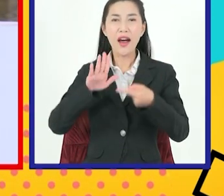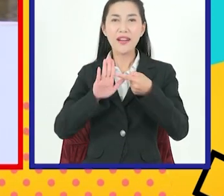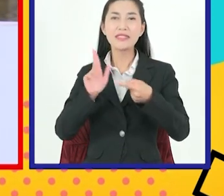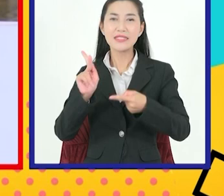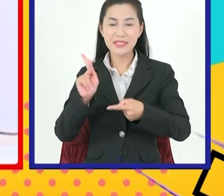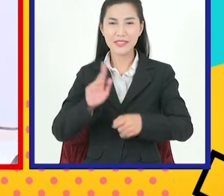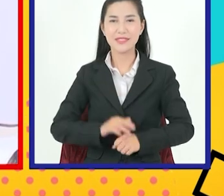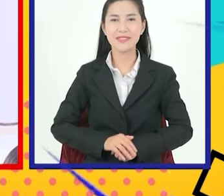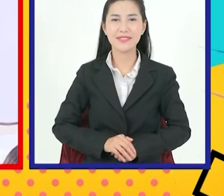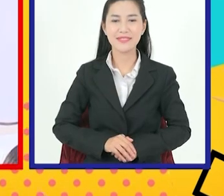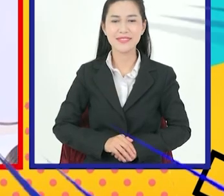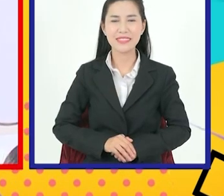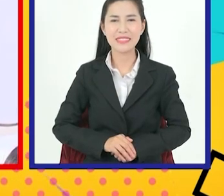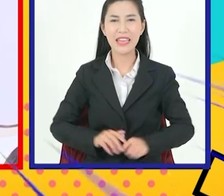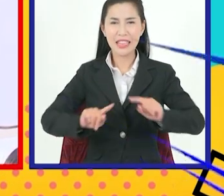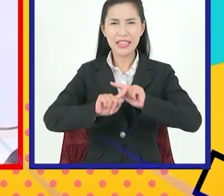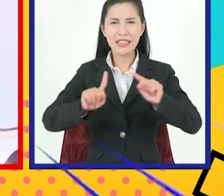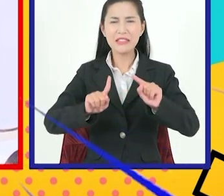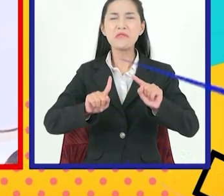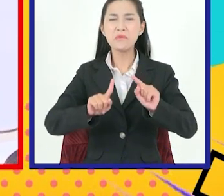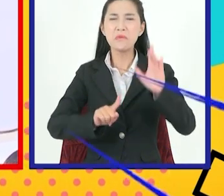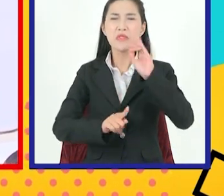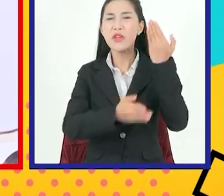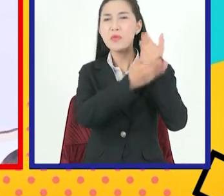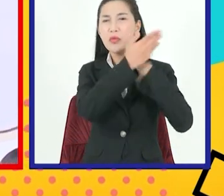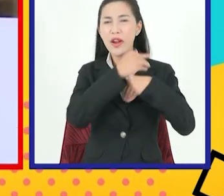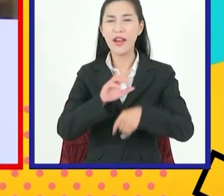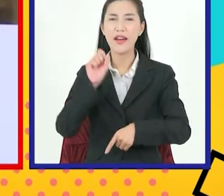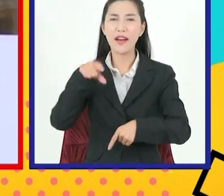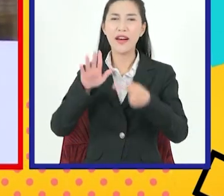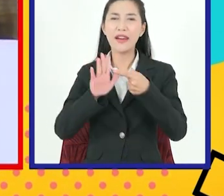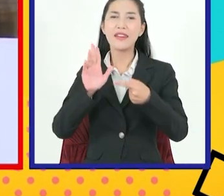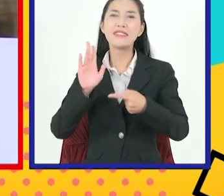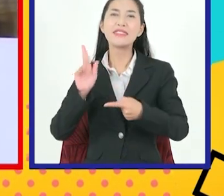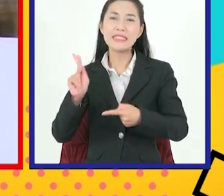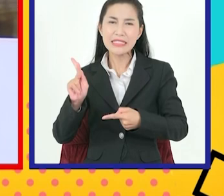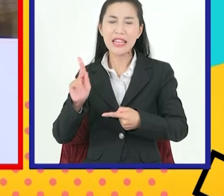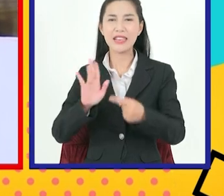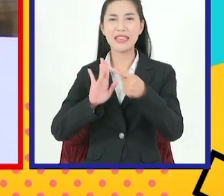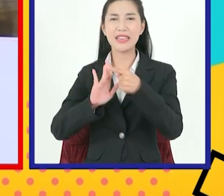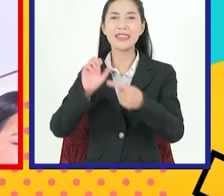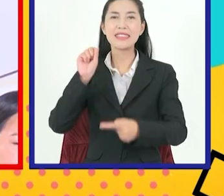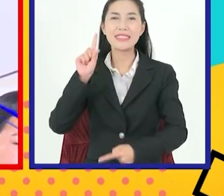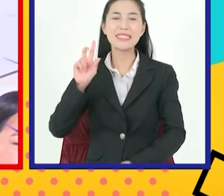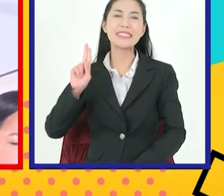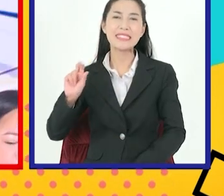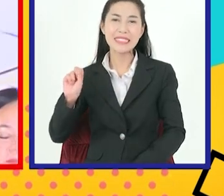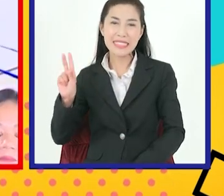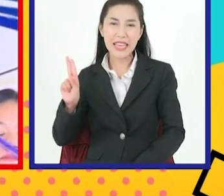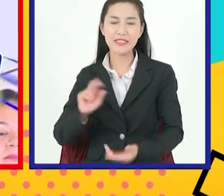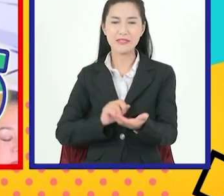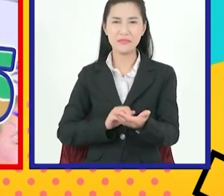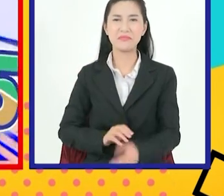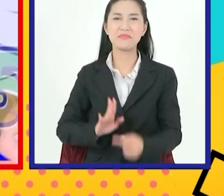ครับแต่จริงๆแล้วไม่ใช่ทั้งฟอสซิลแล้วก็ไม่ใช่ทั้งซากครับอันนี้เขาเรียกเศษมากกว่านะครับ